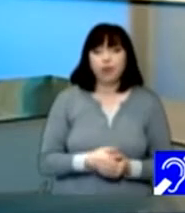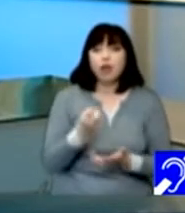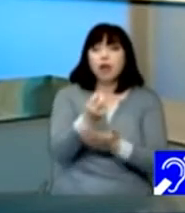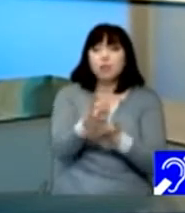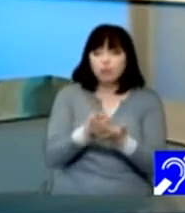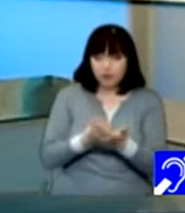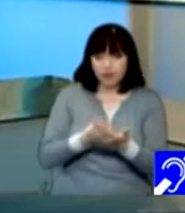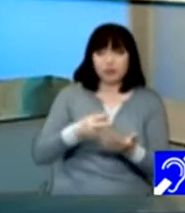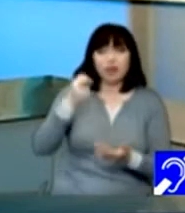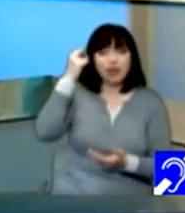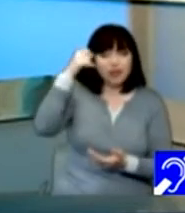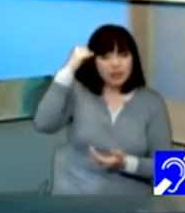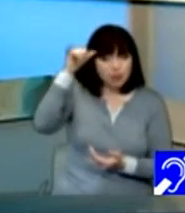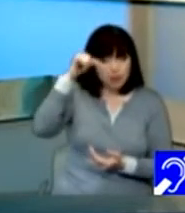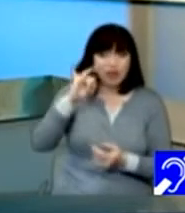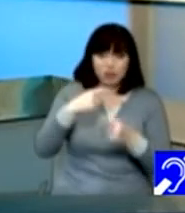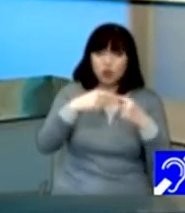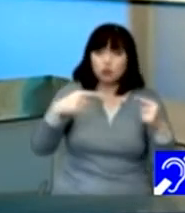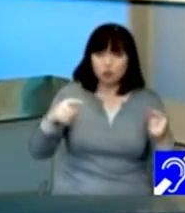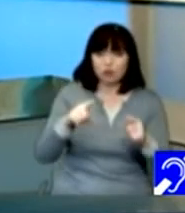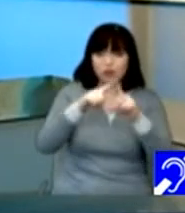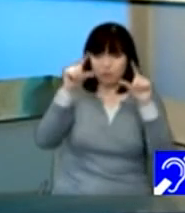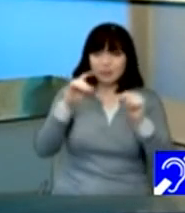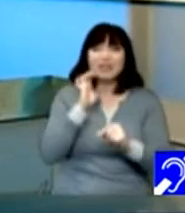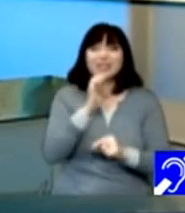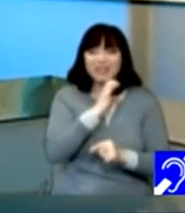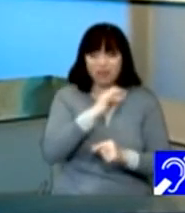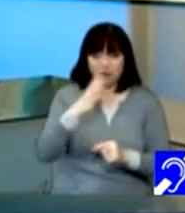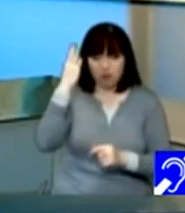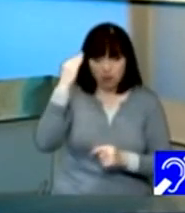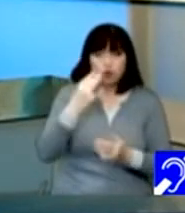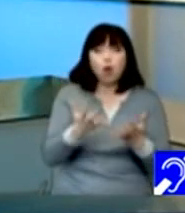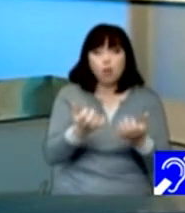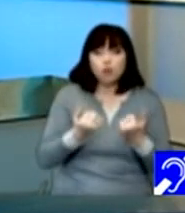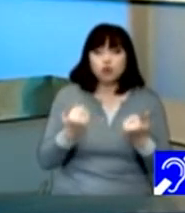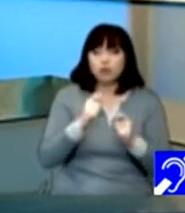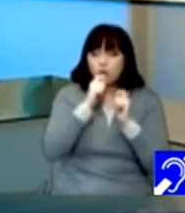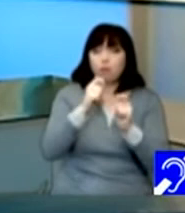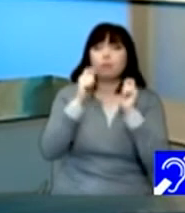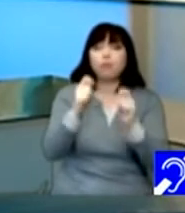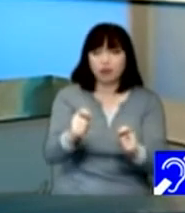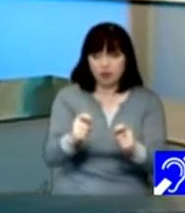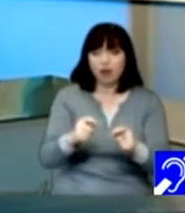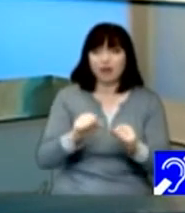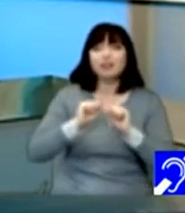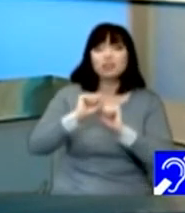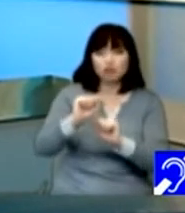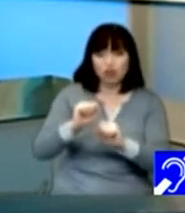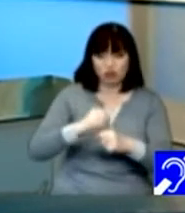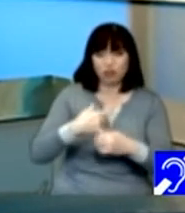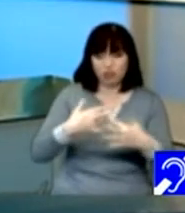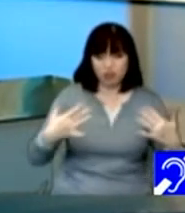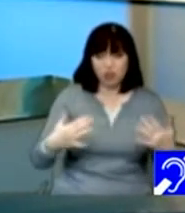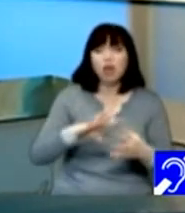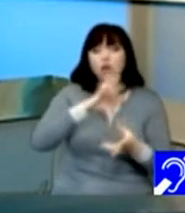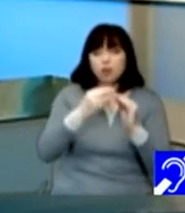Spitalul Clinic din Bălți, dar și alte instituții medicale din nordul Republicii Moldova au primit astăzi o donație de echipamente de protecție în valoare de